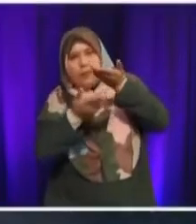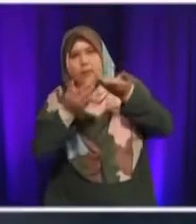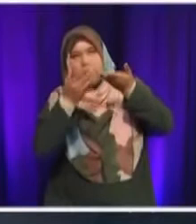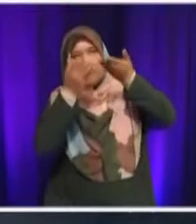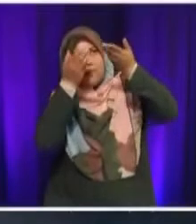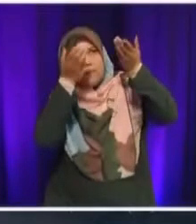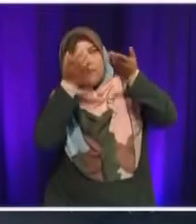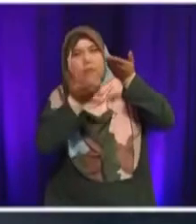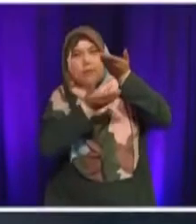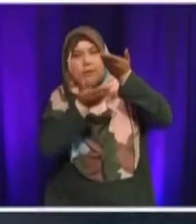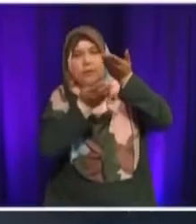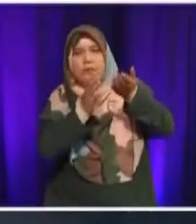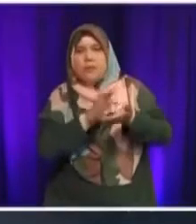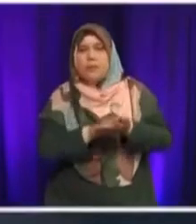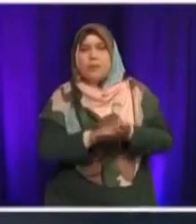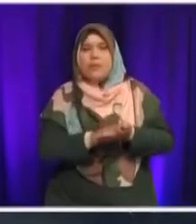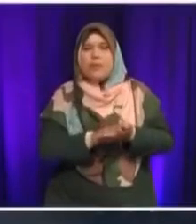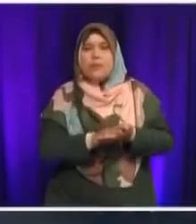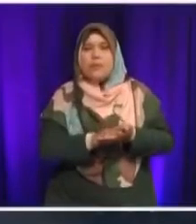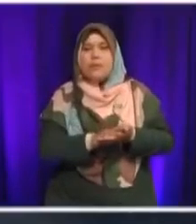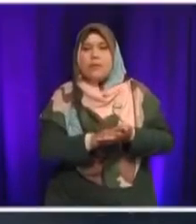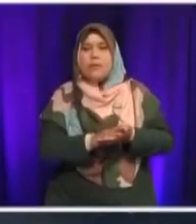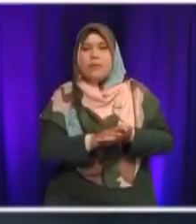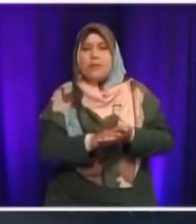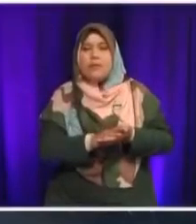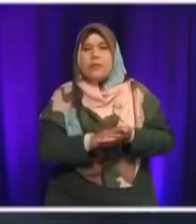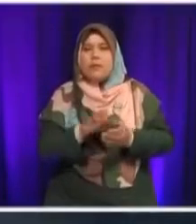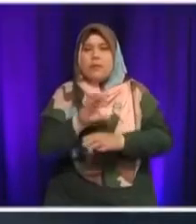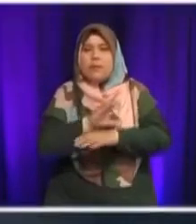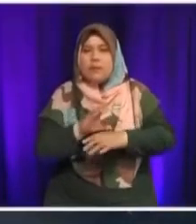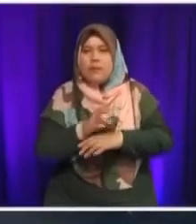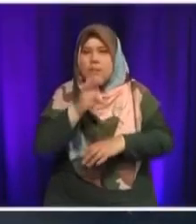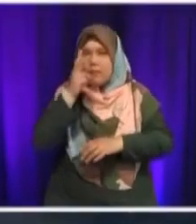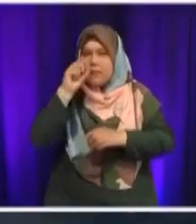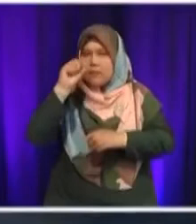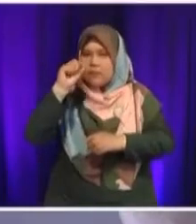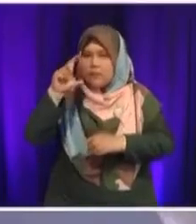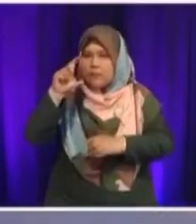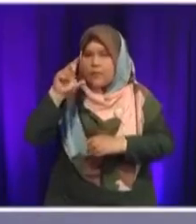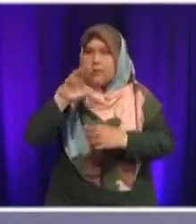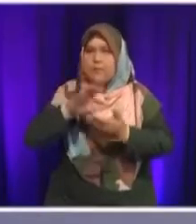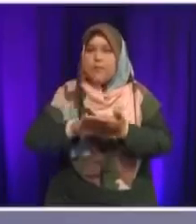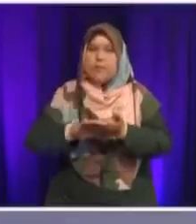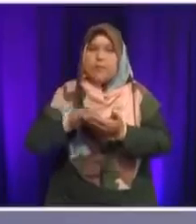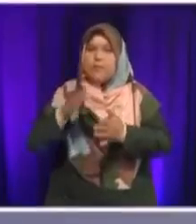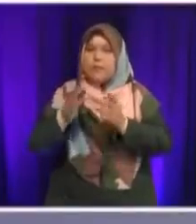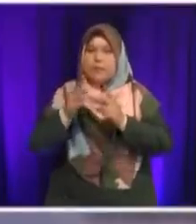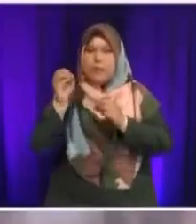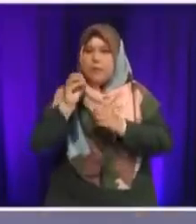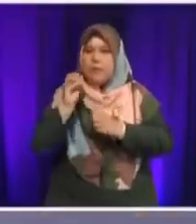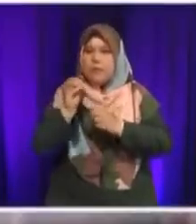bagian bawah bagian bawah acuan tersebut cokelatnya nampak lekang ataupun tak melekat pada dinding